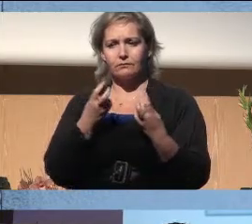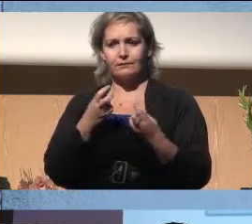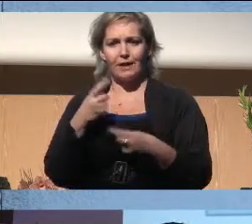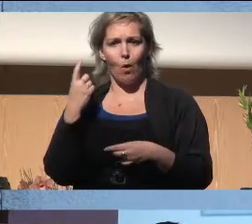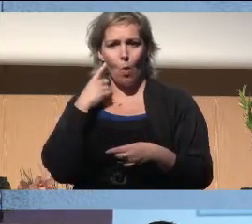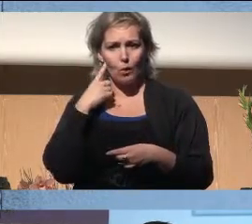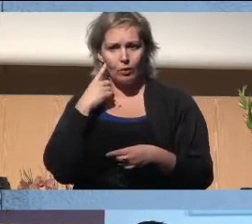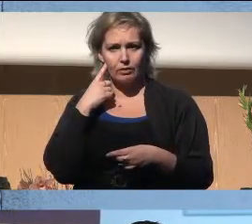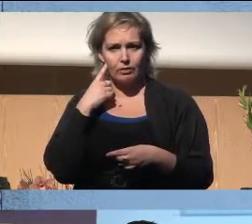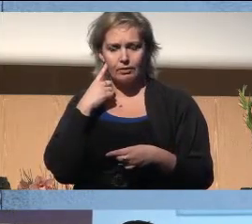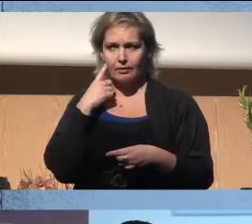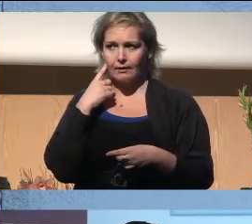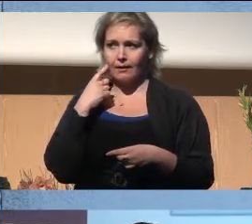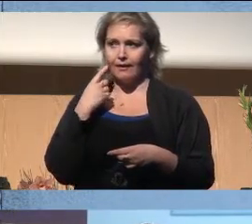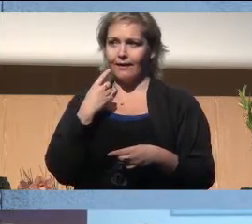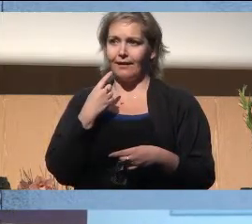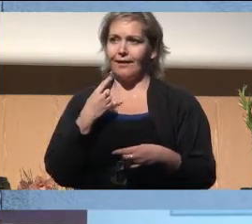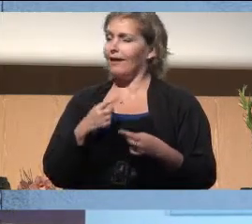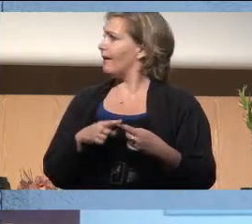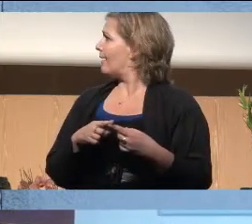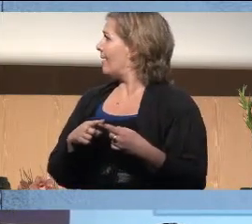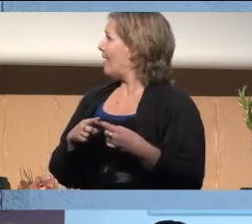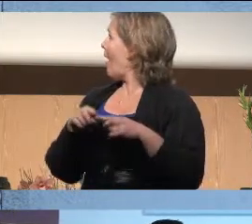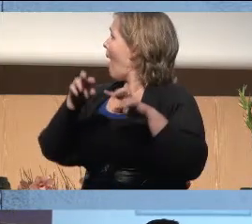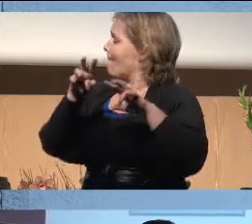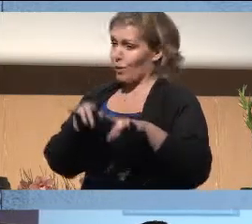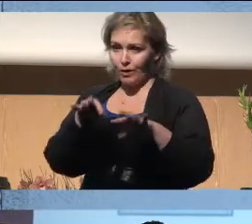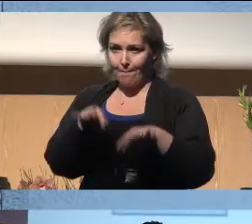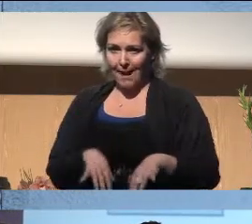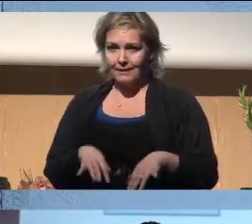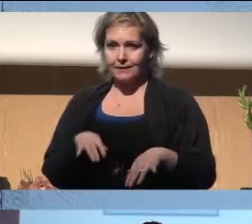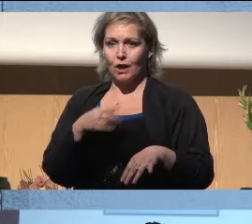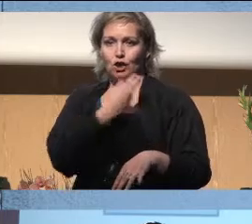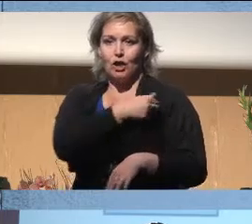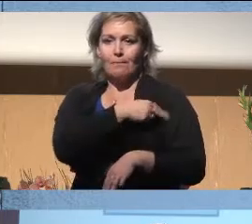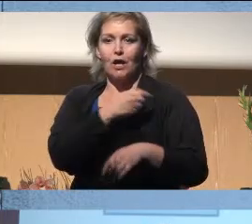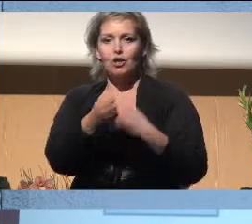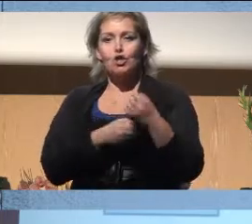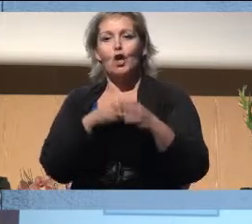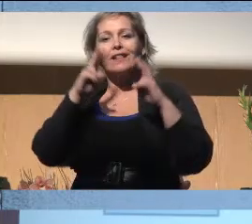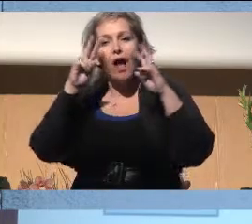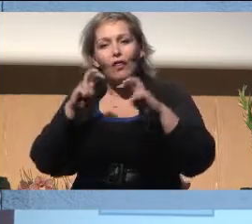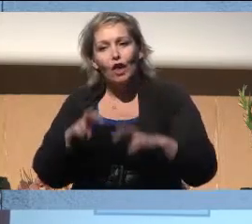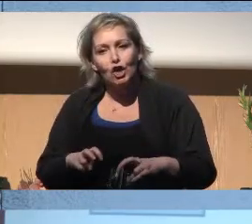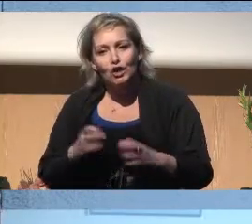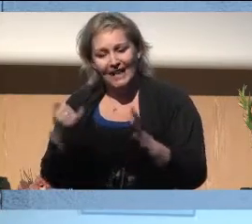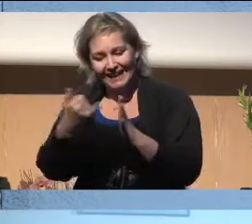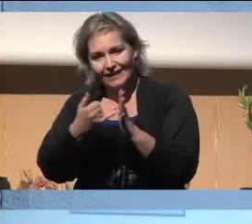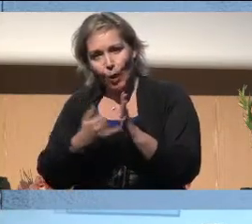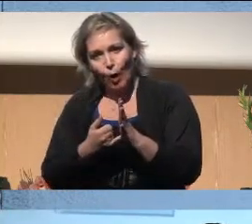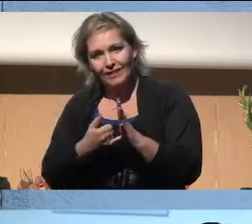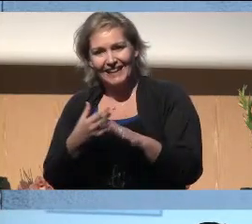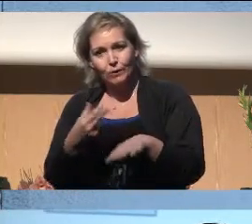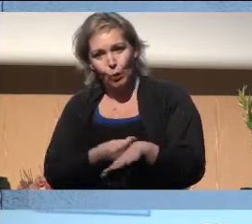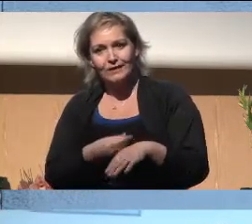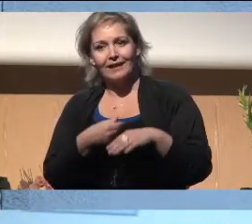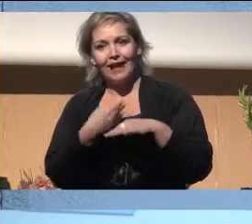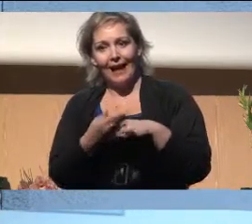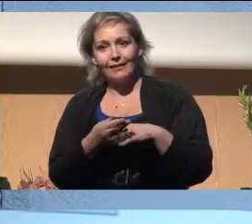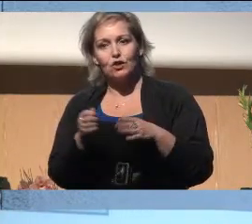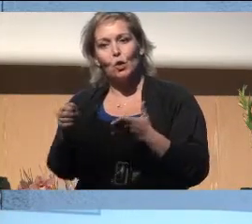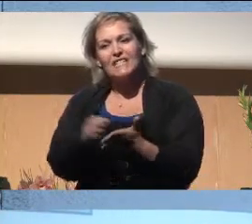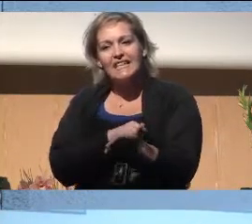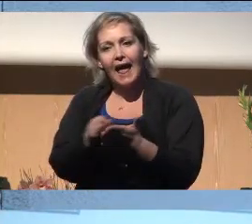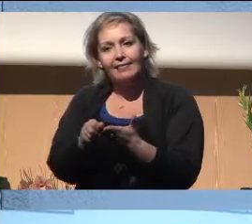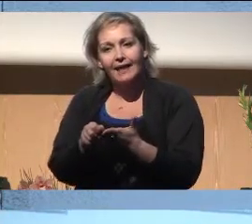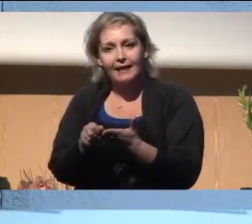öron. Sen är det en frågar mig inte varför. Sen är det en sjukepleje som gör en analys av innehållet i dosan. Efter det så